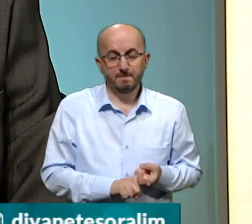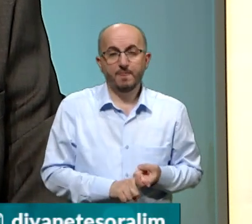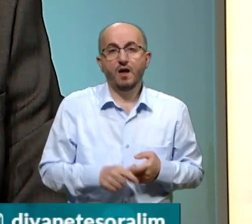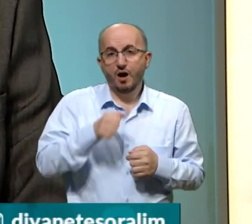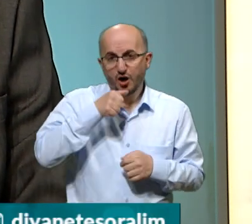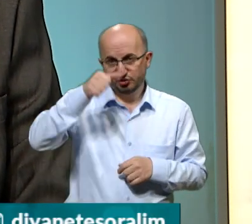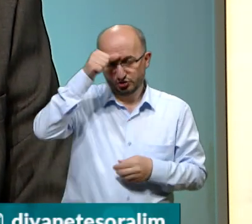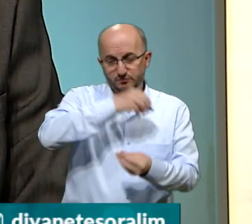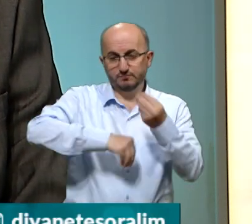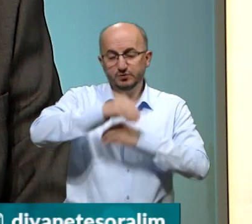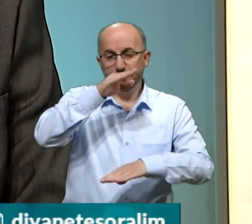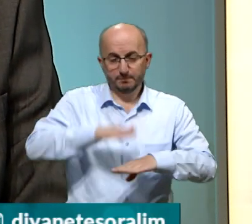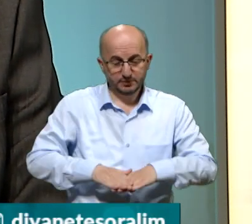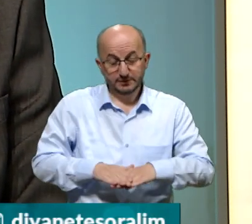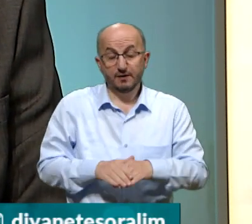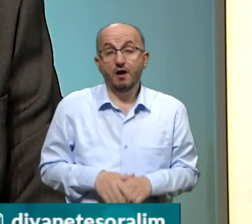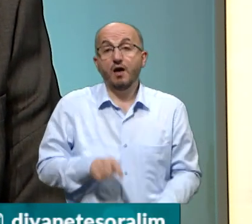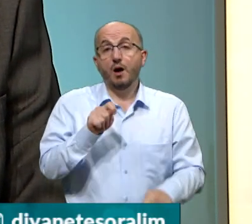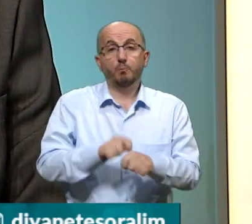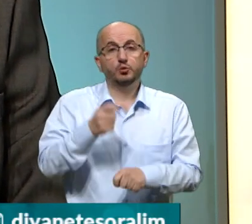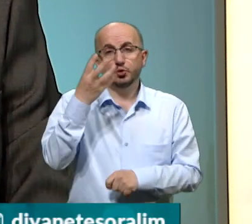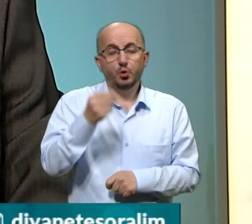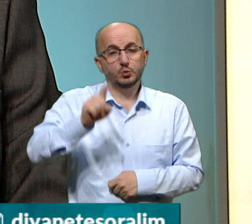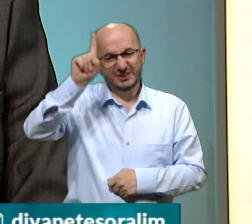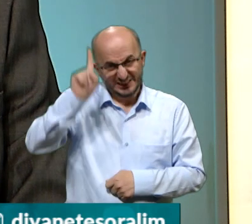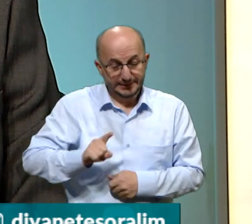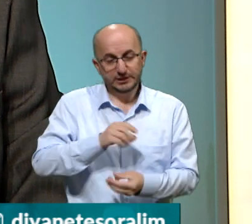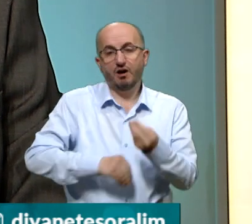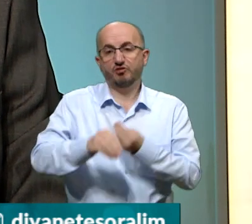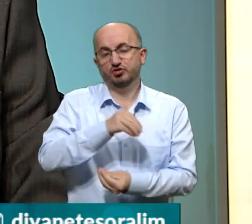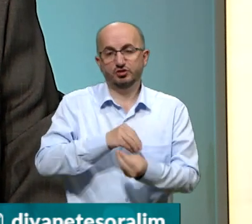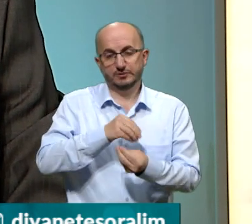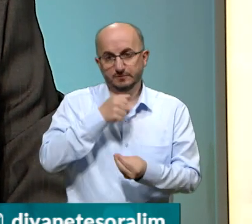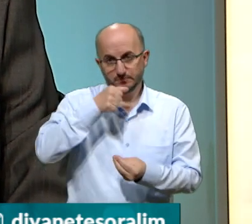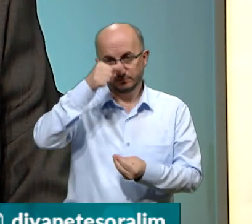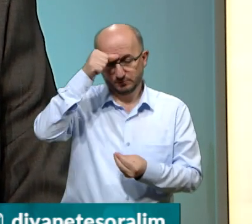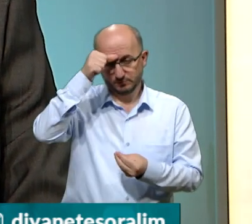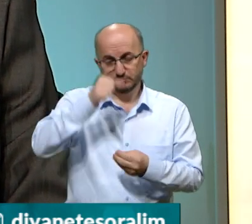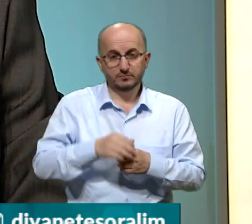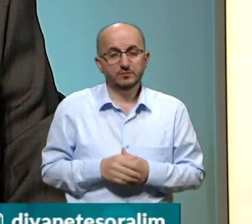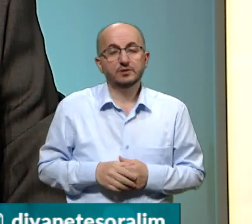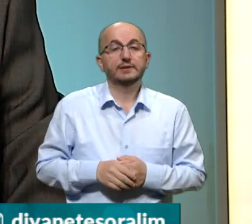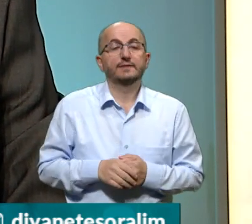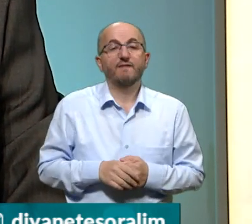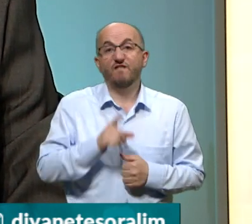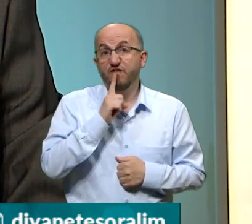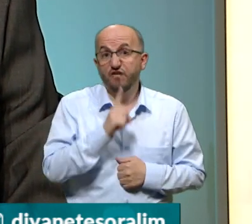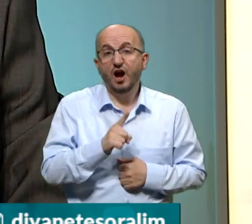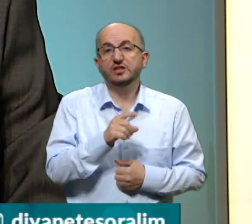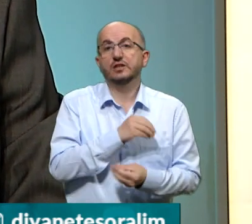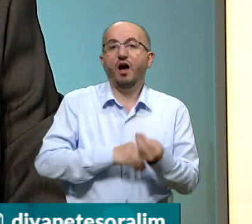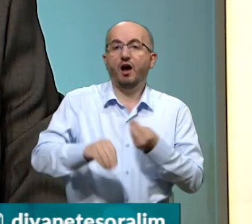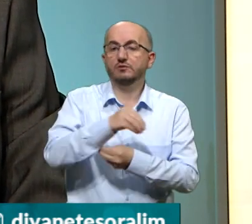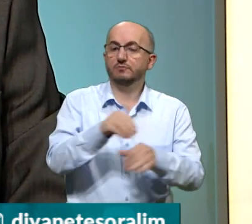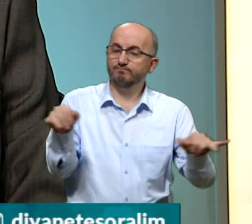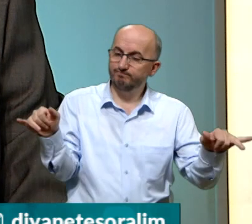haccını yaptı ne yapmış olduğu ilk hac bu haticetül İslam dediğimiz Hac yerine